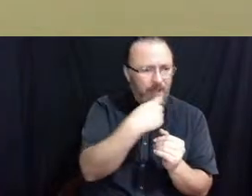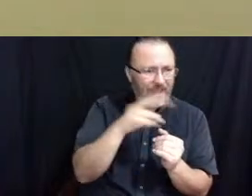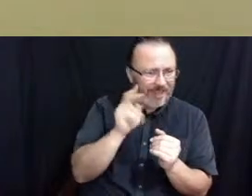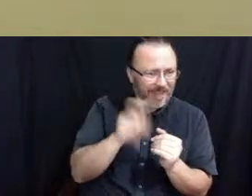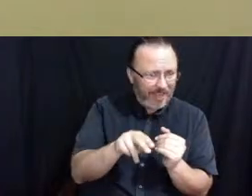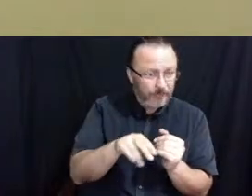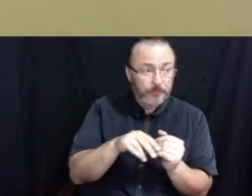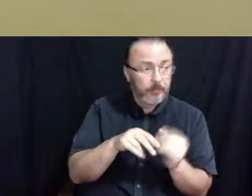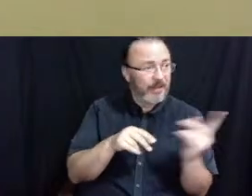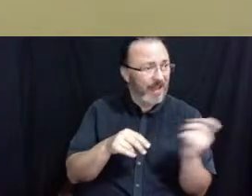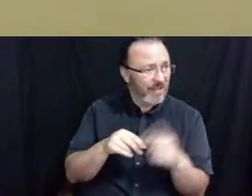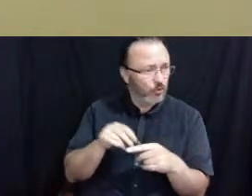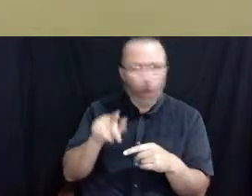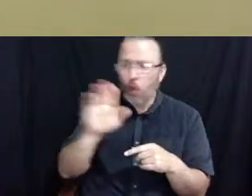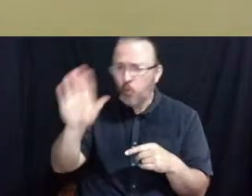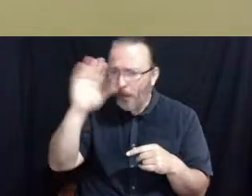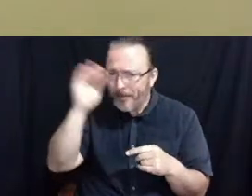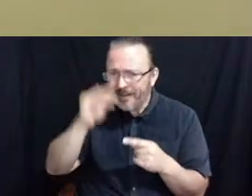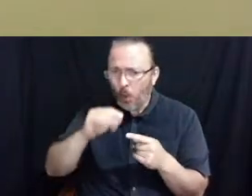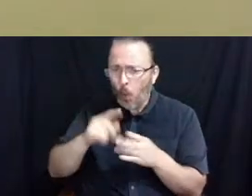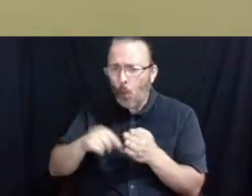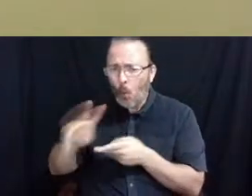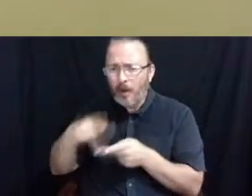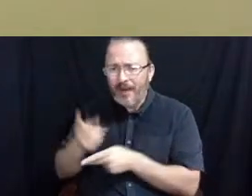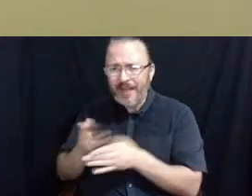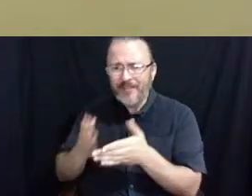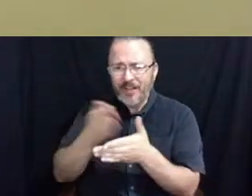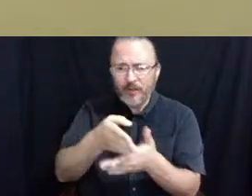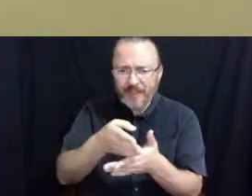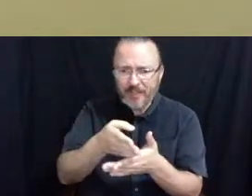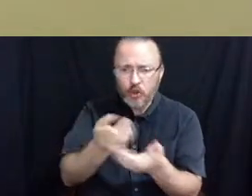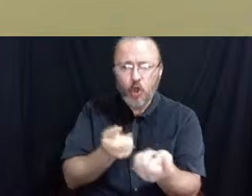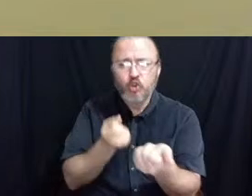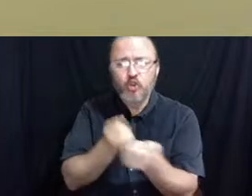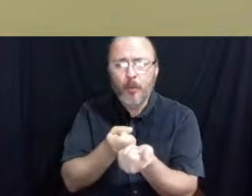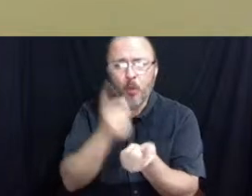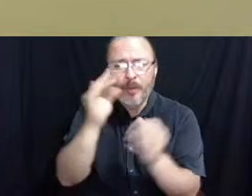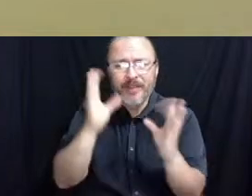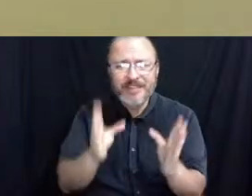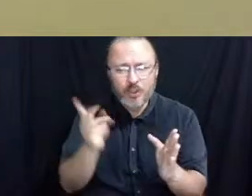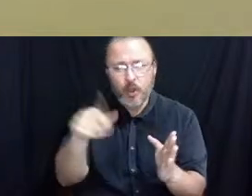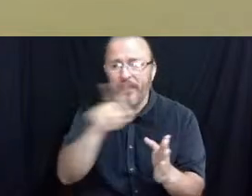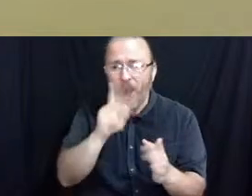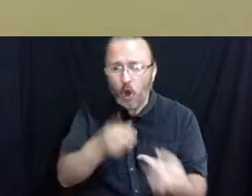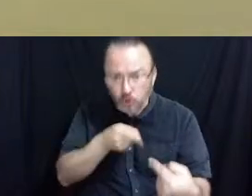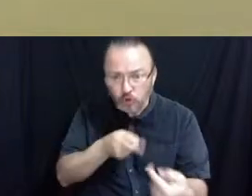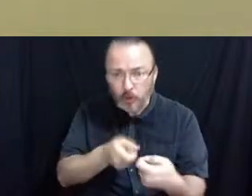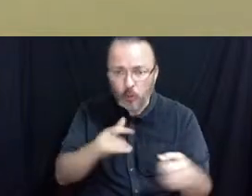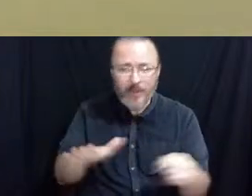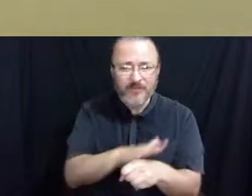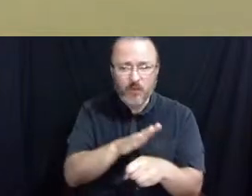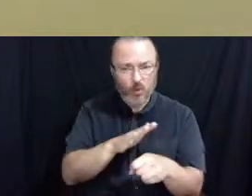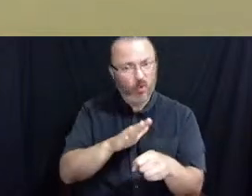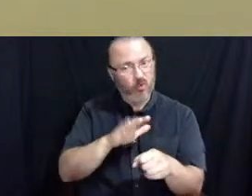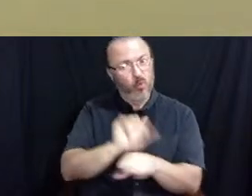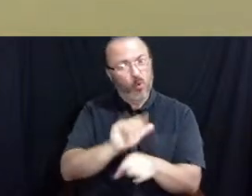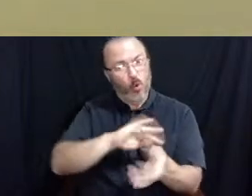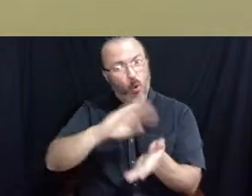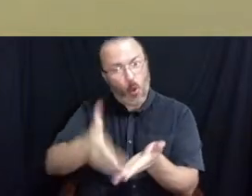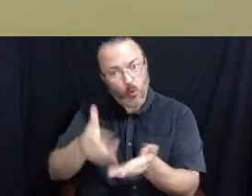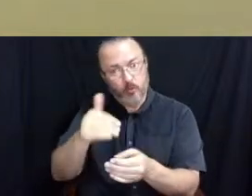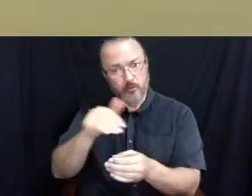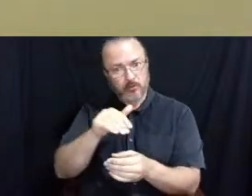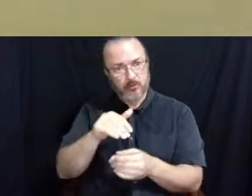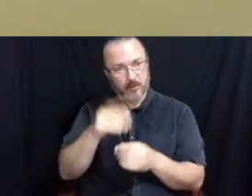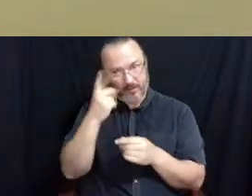à votre avis, quel type d'intervention peut soutenir les enseignants qui sont déjà aux prises avec une lourde charge de travail afin que les enseignants intègrent l'inclusion